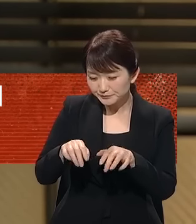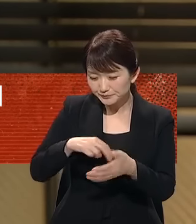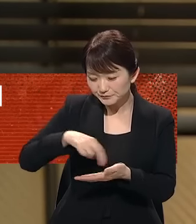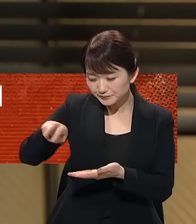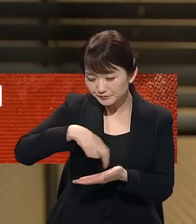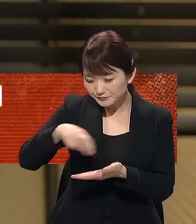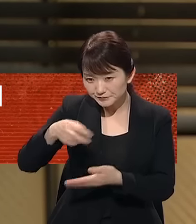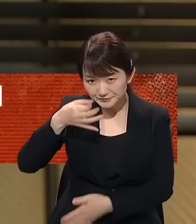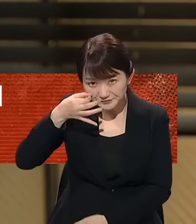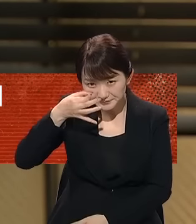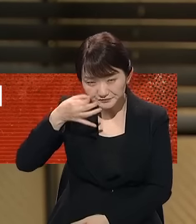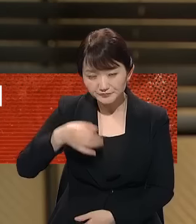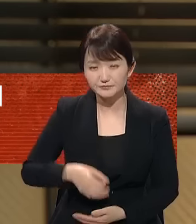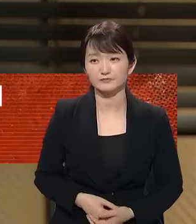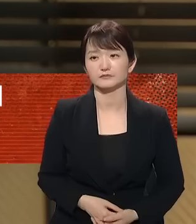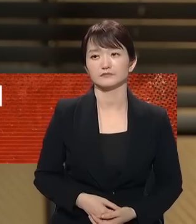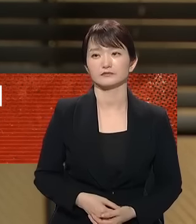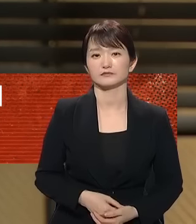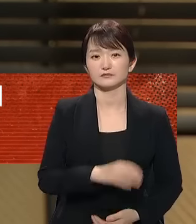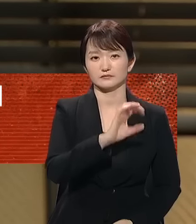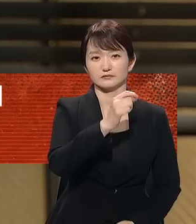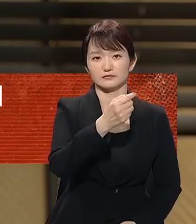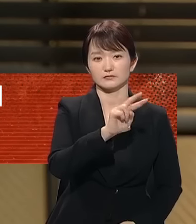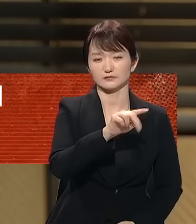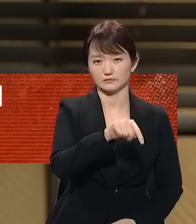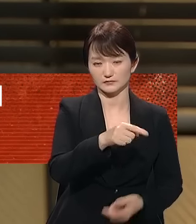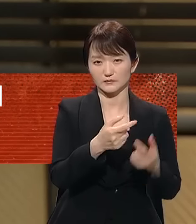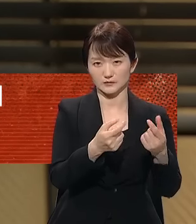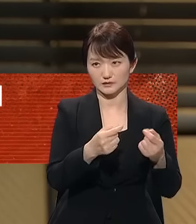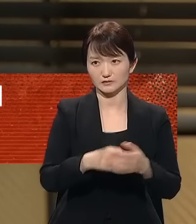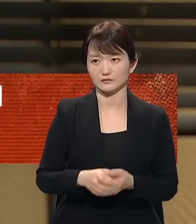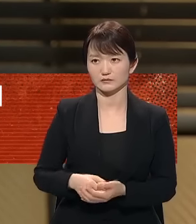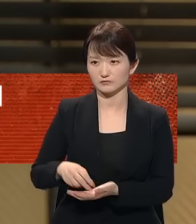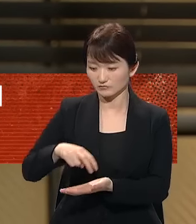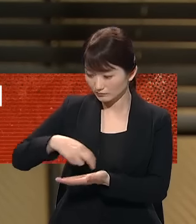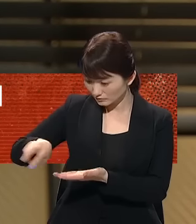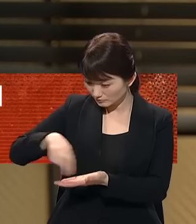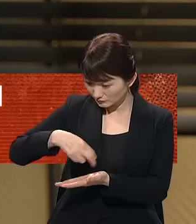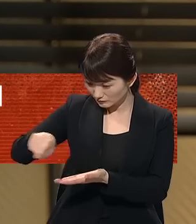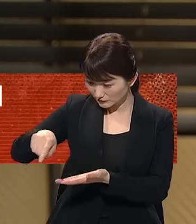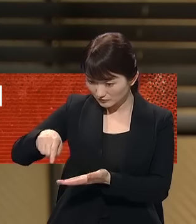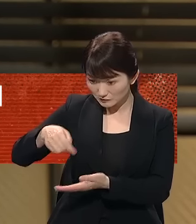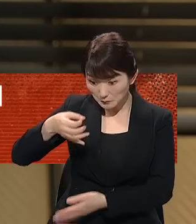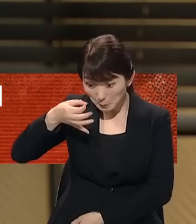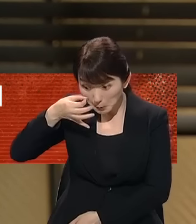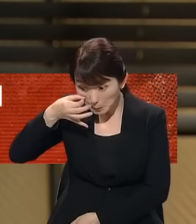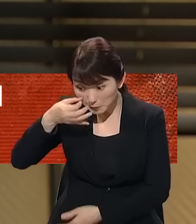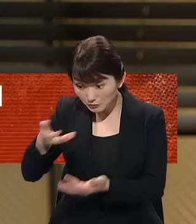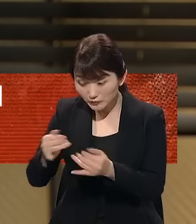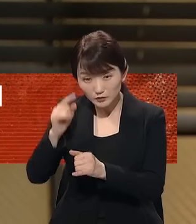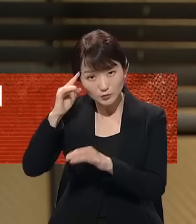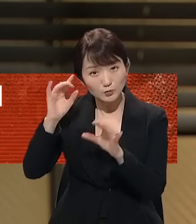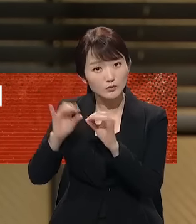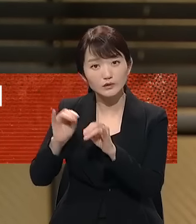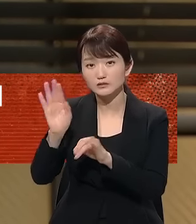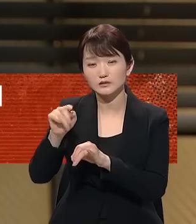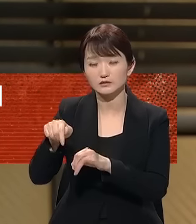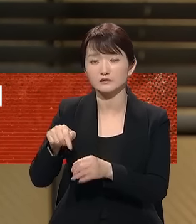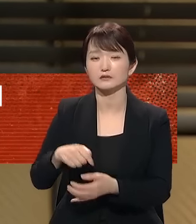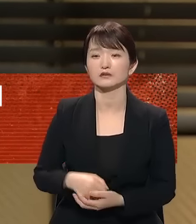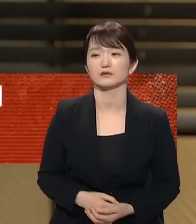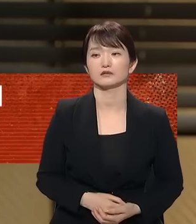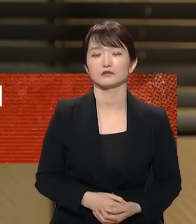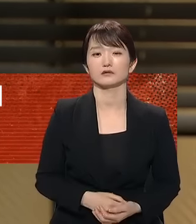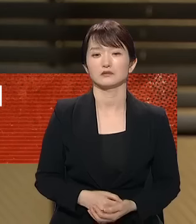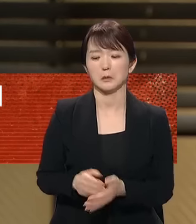근데 아까 CCTV도 마찬가지고 이건 역시 직원들에게 전혀 동의를 받지 않았습니다. 그게 제일 큰 문제죠. 모르게